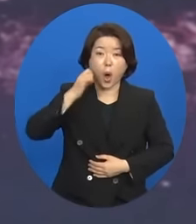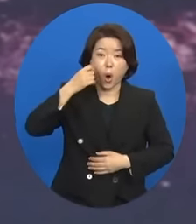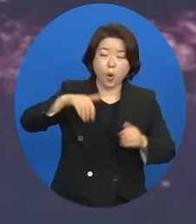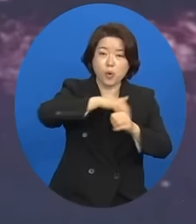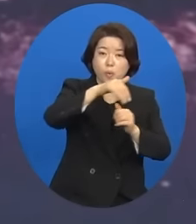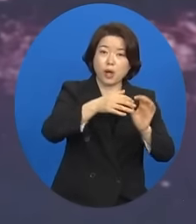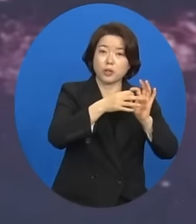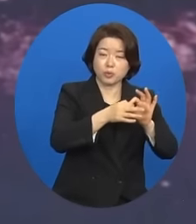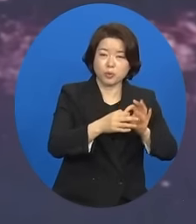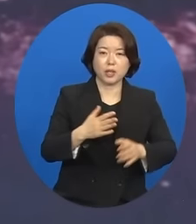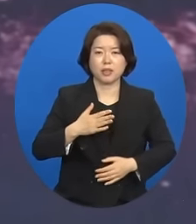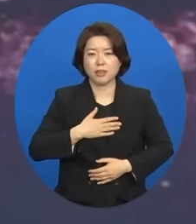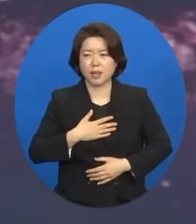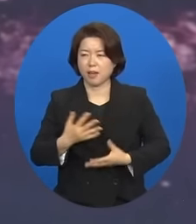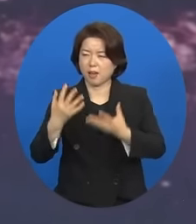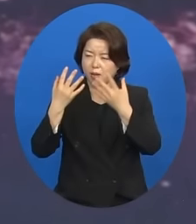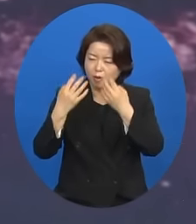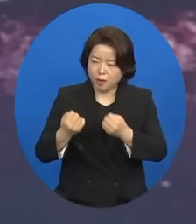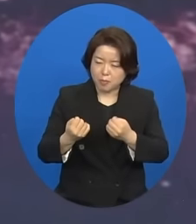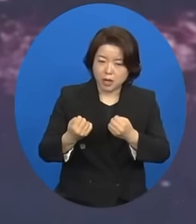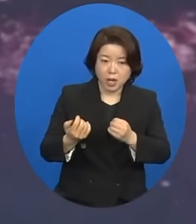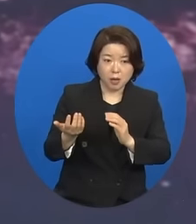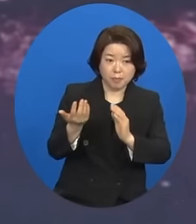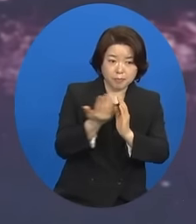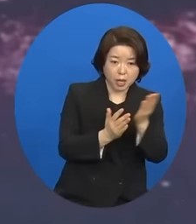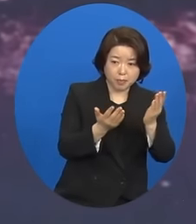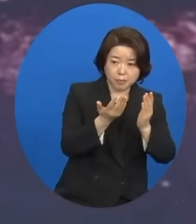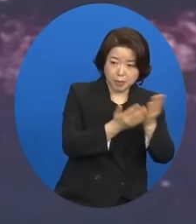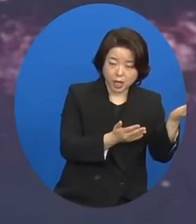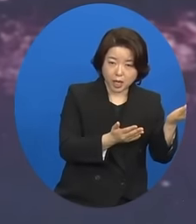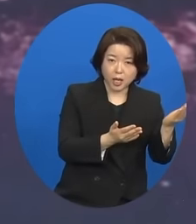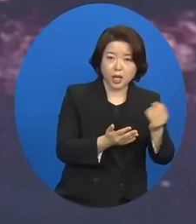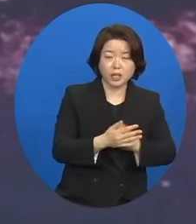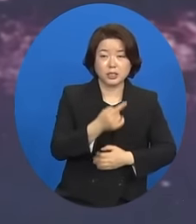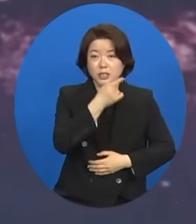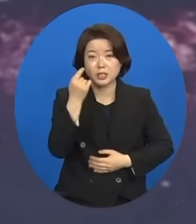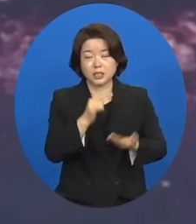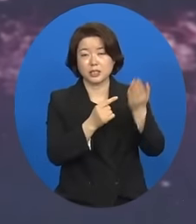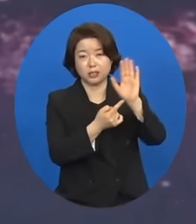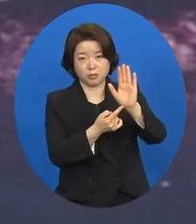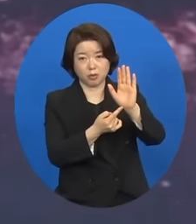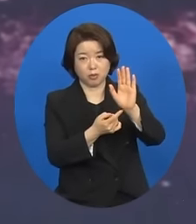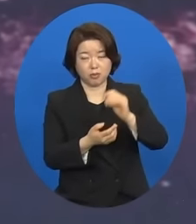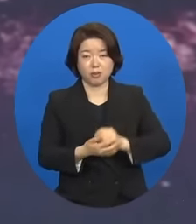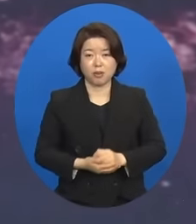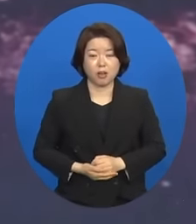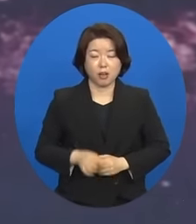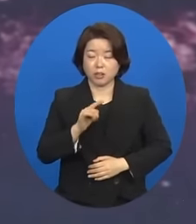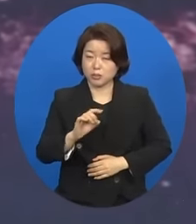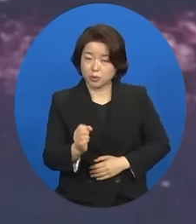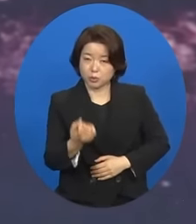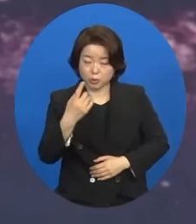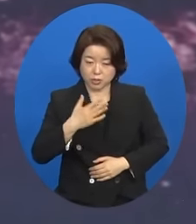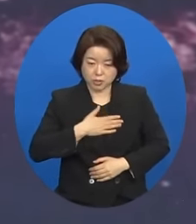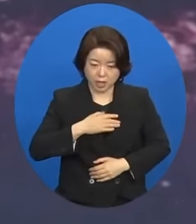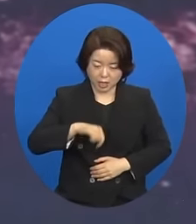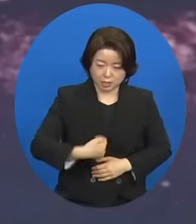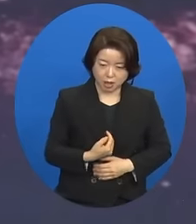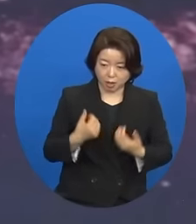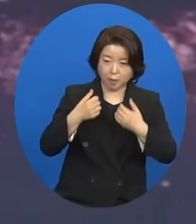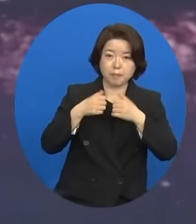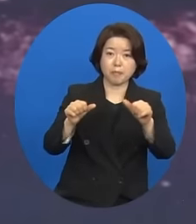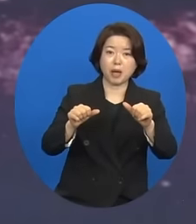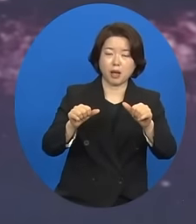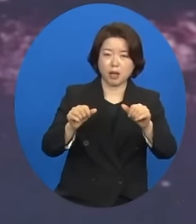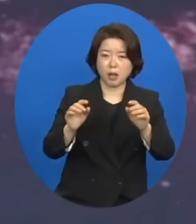통해서 우리가 얼마나 모순적인 것을 직면하고 그럼으로써 우리 자아가 깨어져야 된다라는 거예요